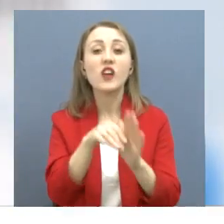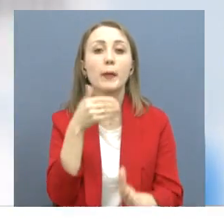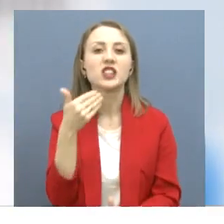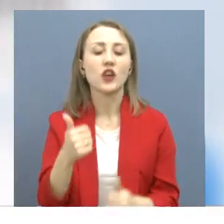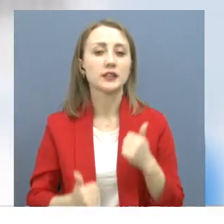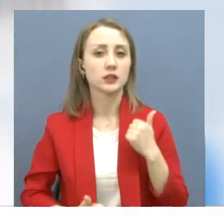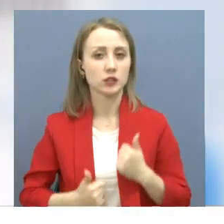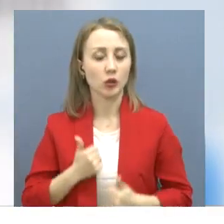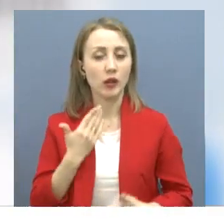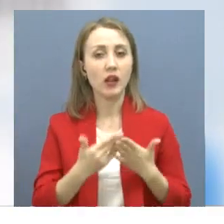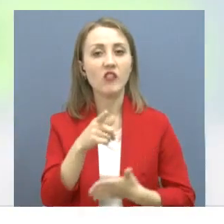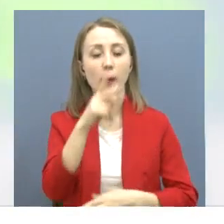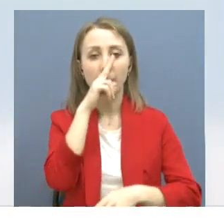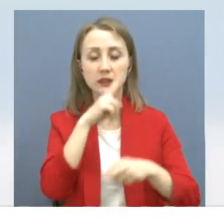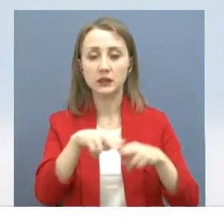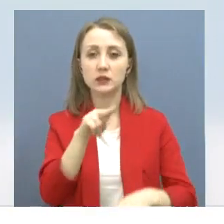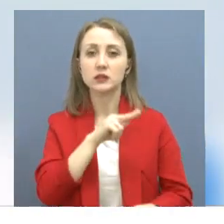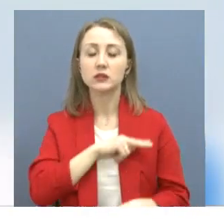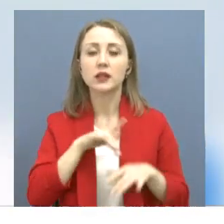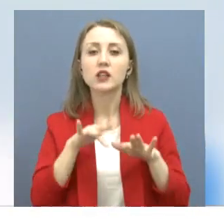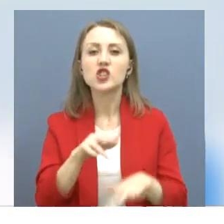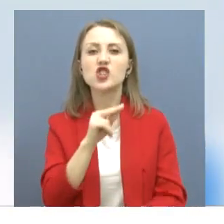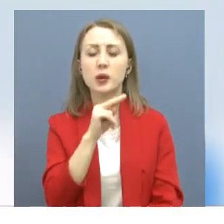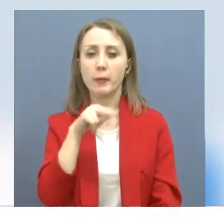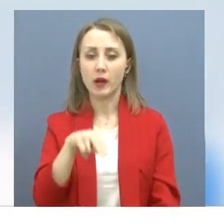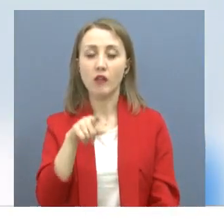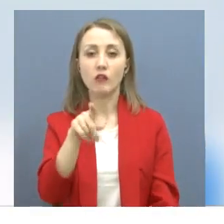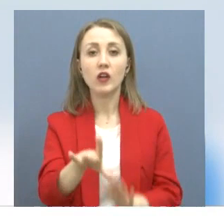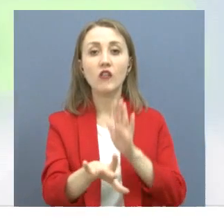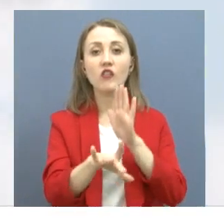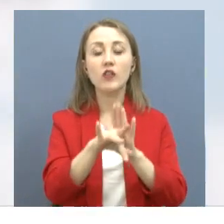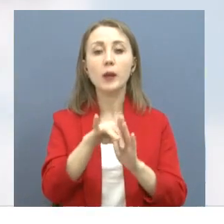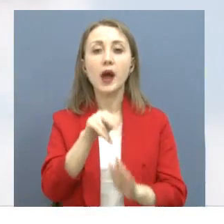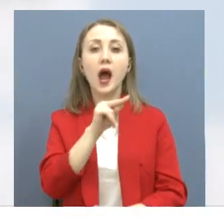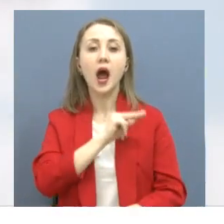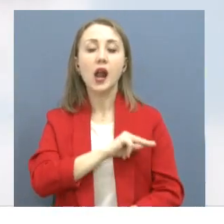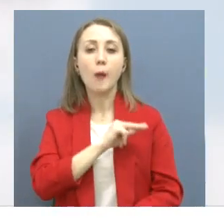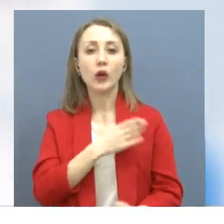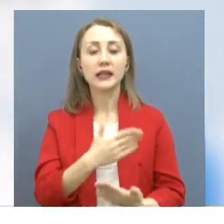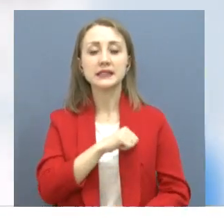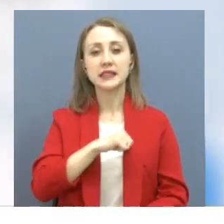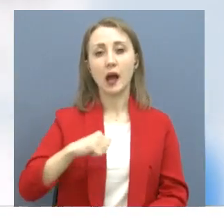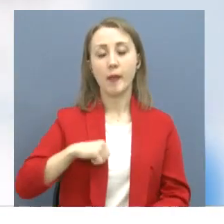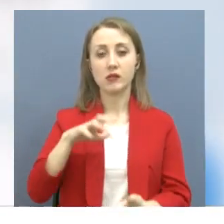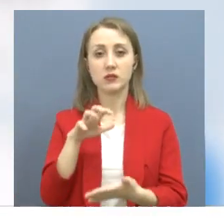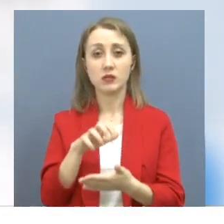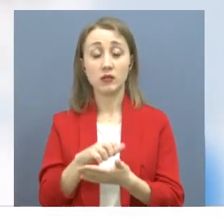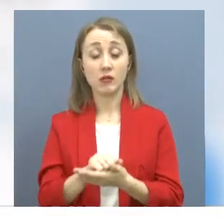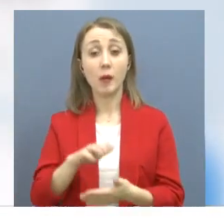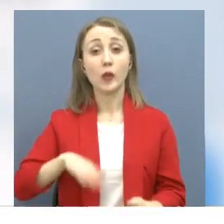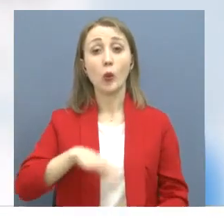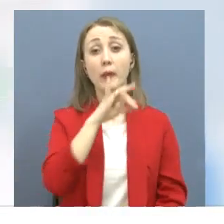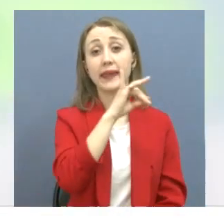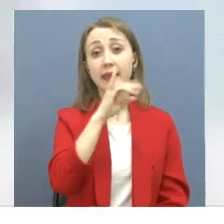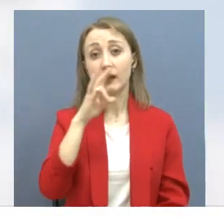статус. Если вы потеряли работу в связи с действием ЧП в стране, то выбрать категорию «работник» либо «самозанятый». После ввести свои